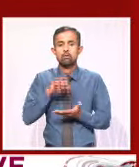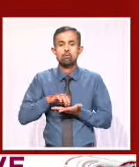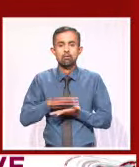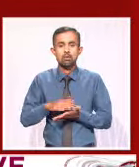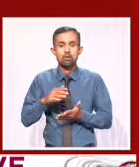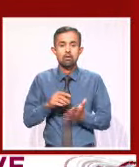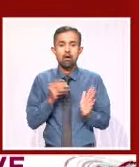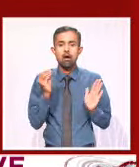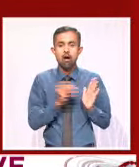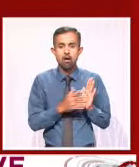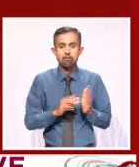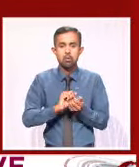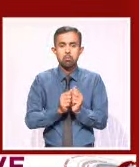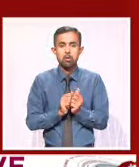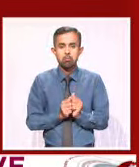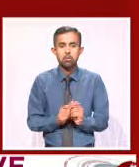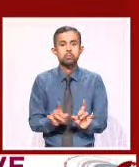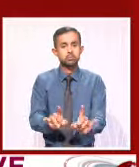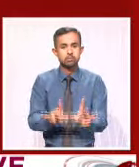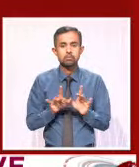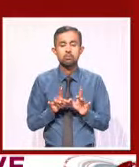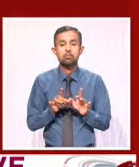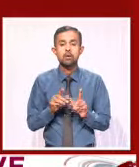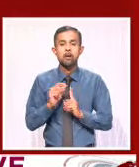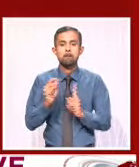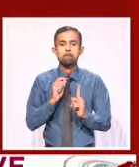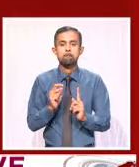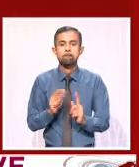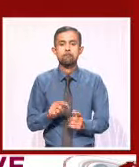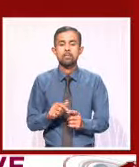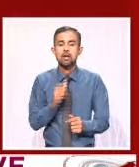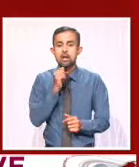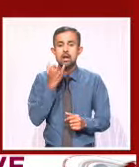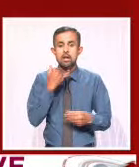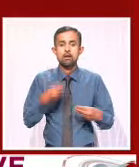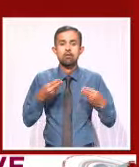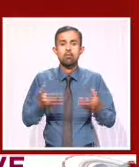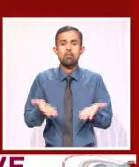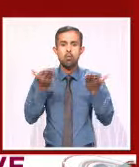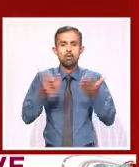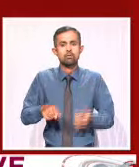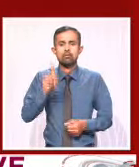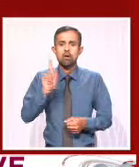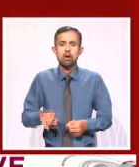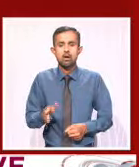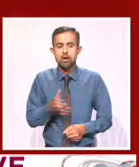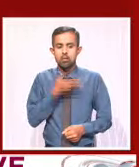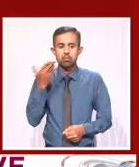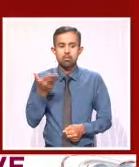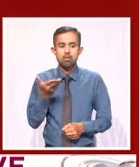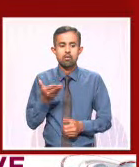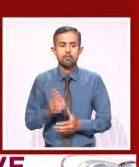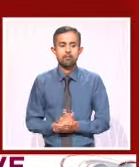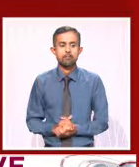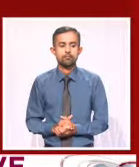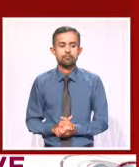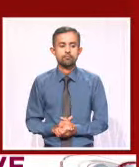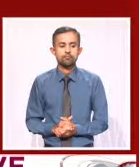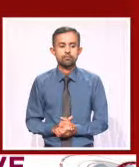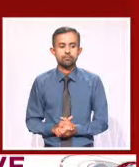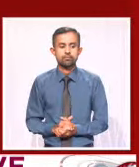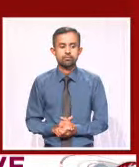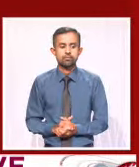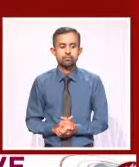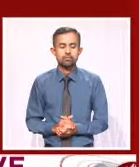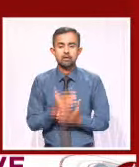තීරණයේ සඳහන් කර ඇති සංශෝධනවලට යටත්ව එය පාර්ලිමේන්තුවේ සරල බහුතරයකින් සම්මත කළ හැකි බව එම තීන්දුවේ සඳහන්. ඒ